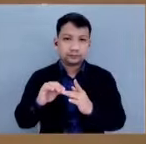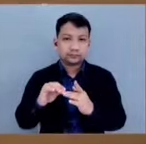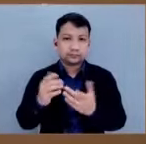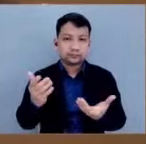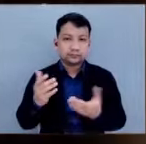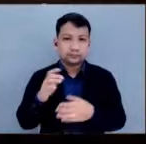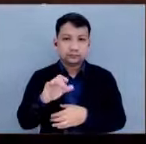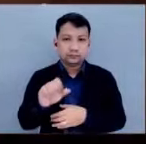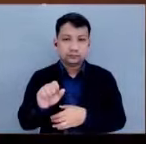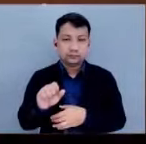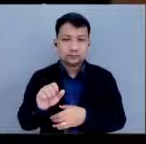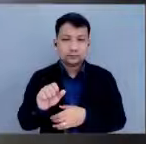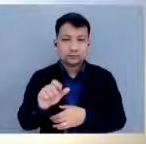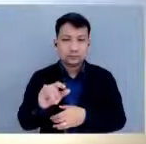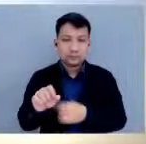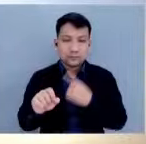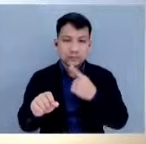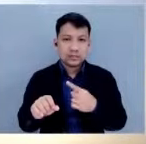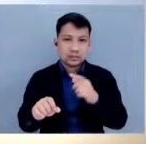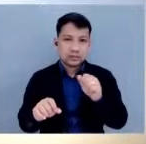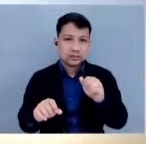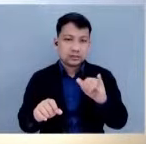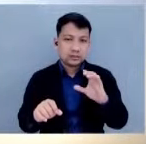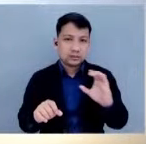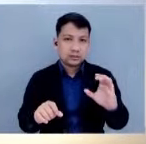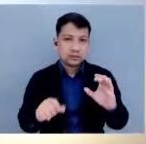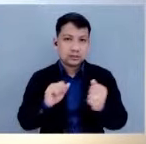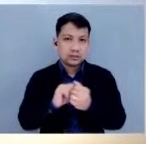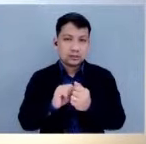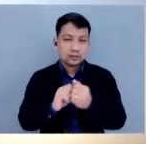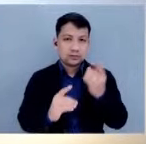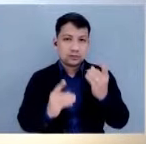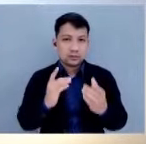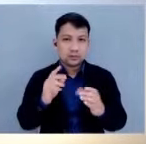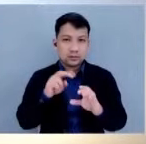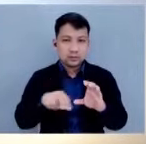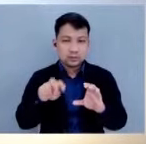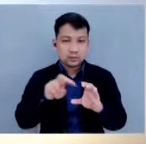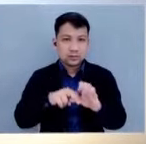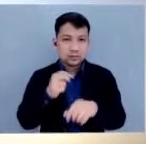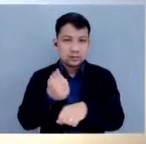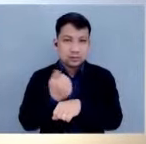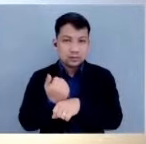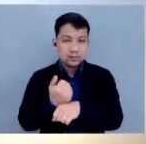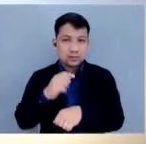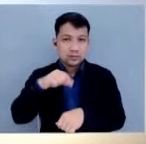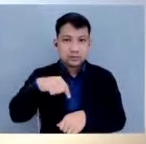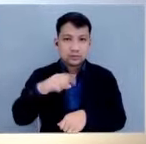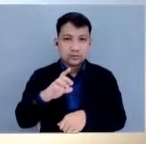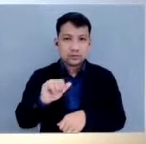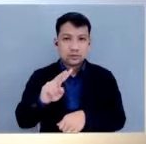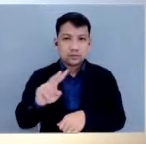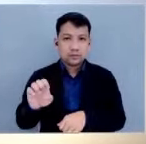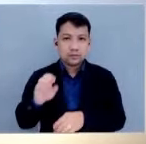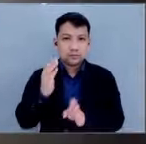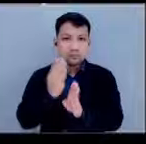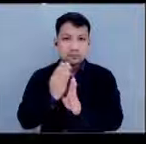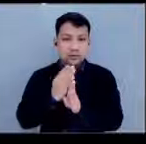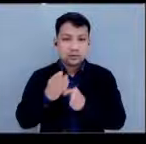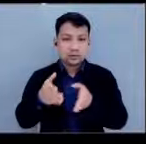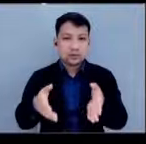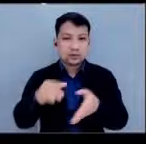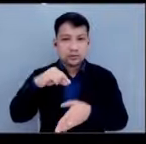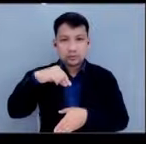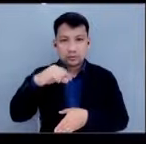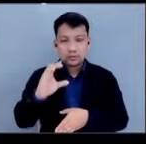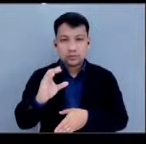Committee for Transportation o SAIC. Kasamahan siya ng driver ng ambulansya na nahuli sa Quezon Avenue EDSA Busway Station sa Quezon City.